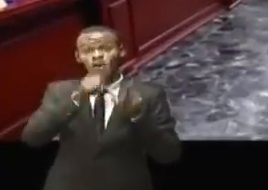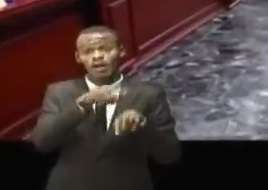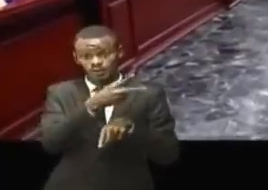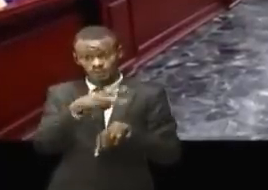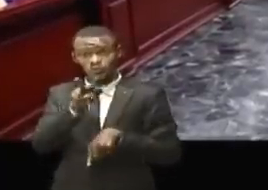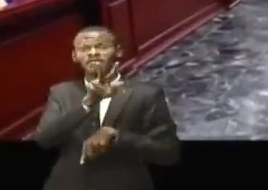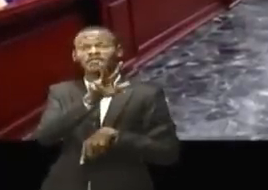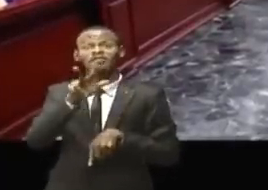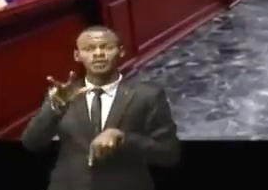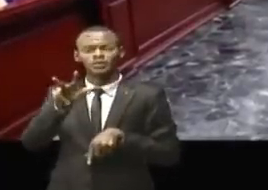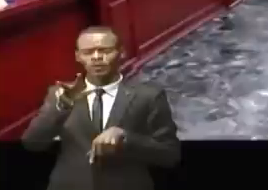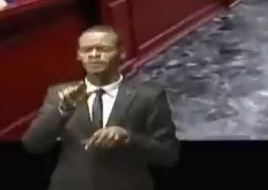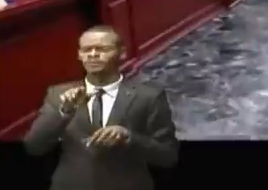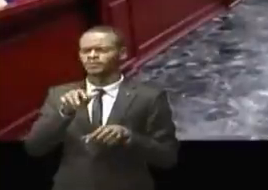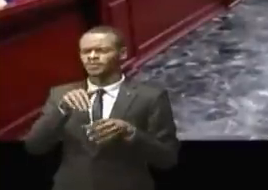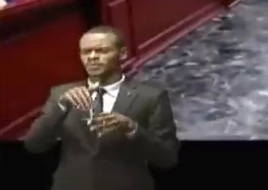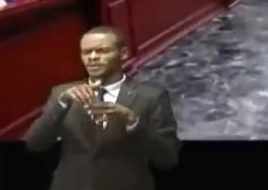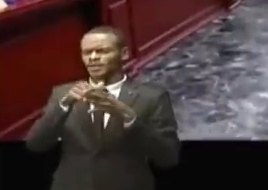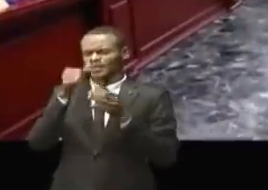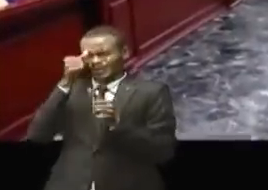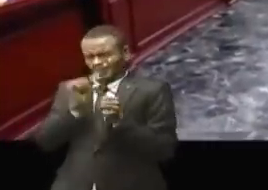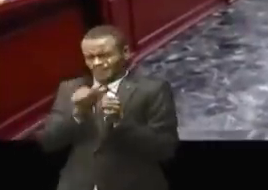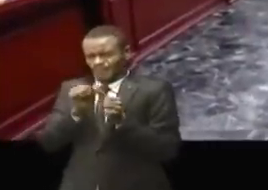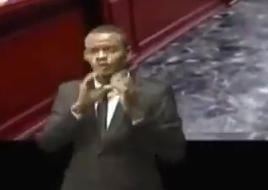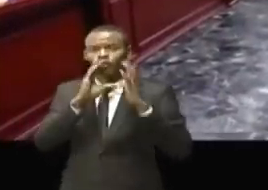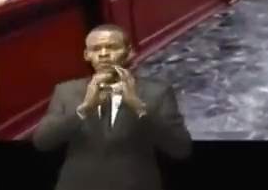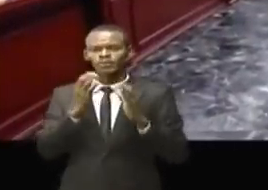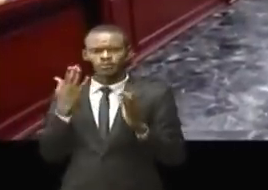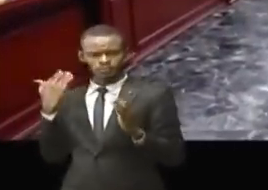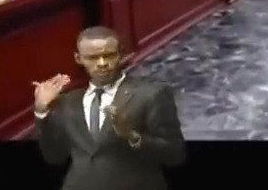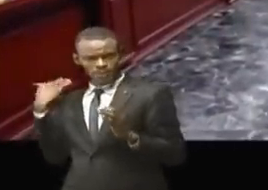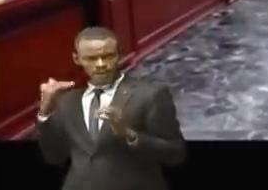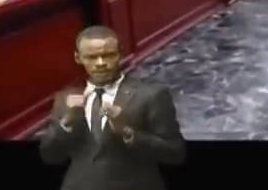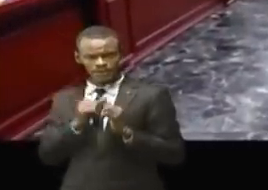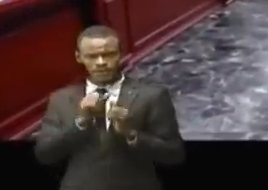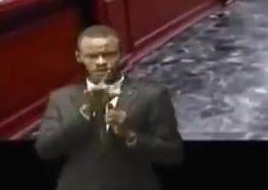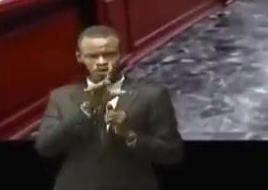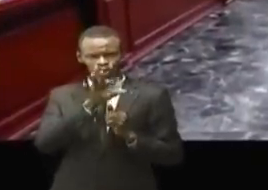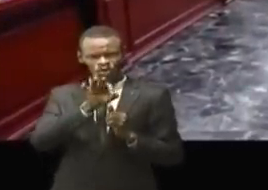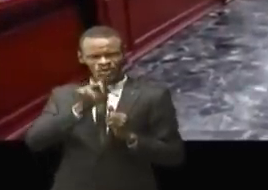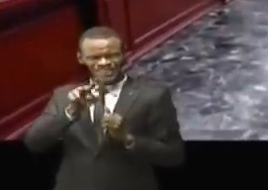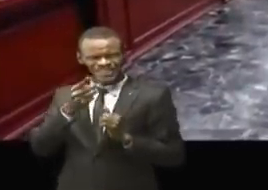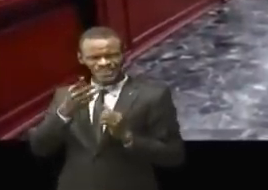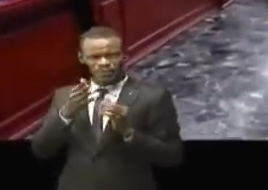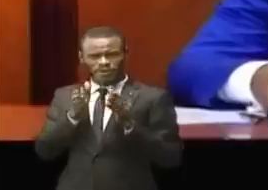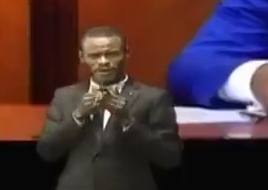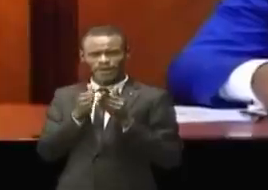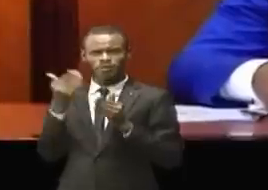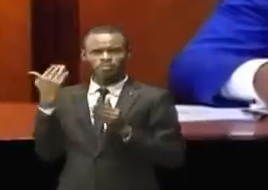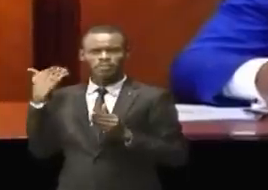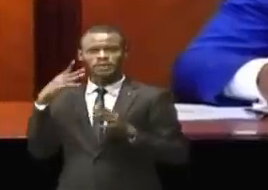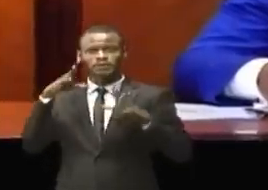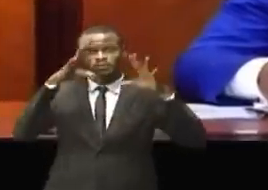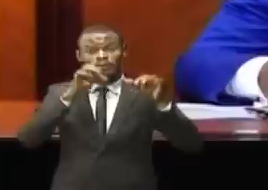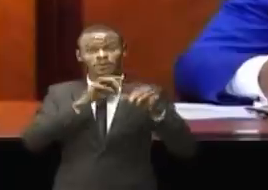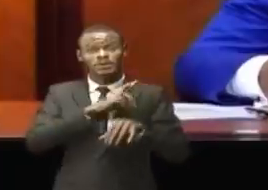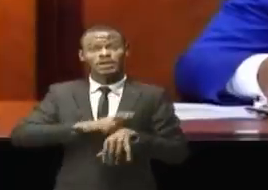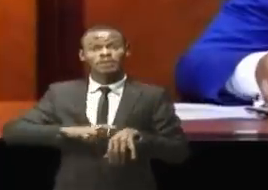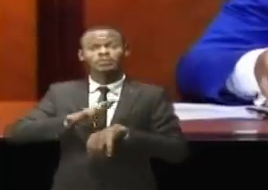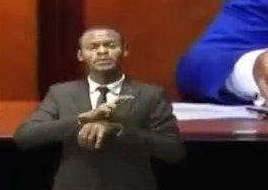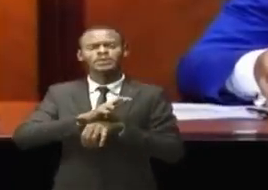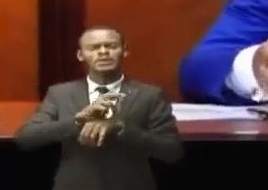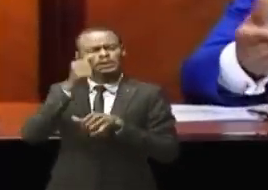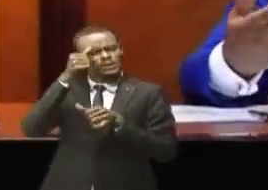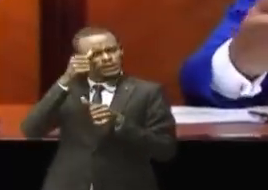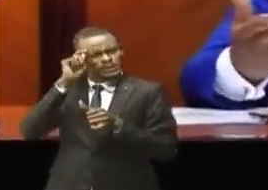communication au cours de la 92e réunion du Conseil des ministres, le président de la République a indiqué qu'il avait demandé